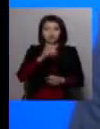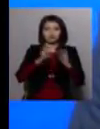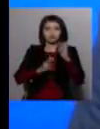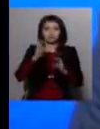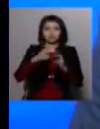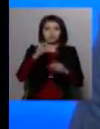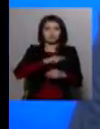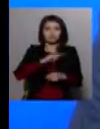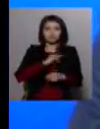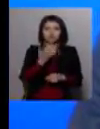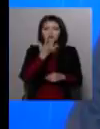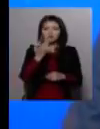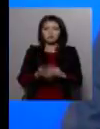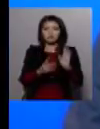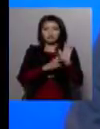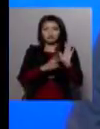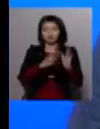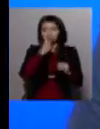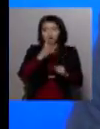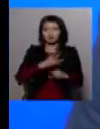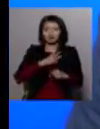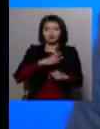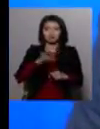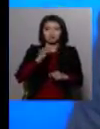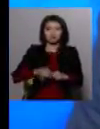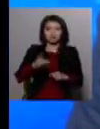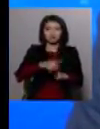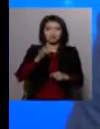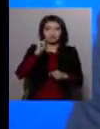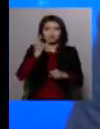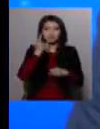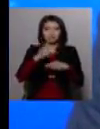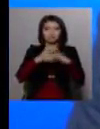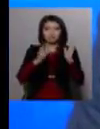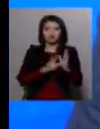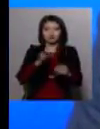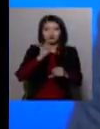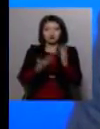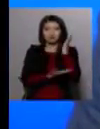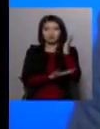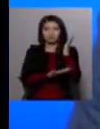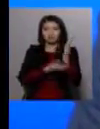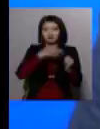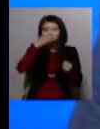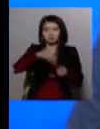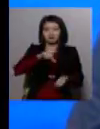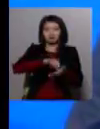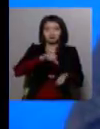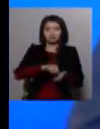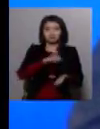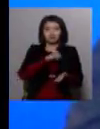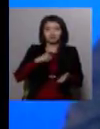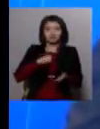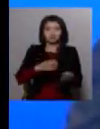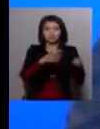соңғы жетістіктерге куә болды. Бұдан бөлек павлодарлық делегация ағаш өңдеу кәсіпорнында болып, Кроношпан компаниясының